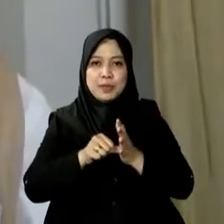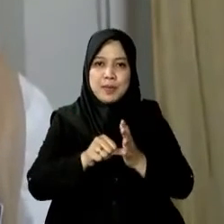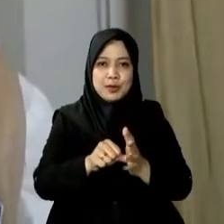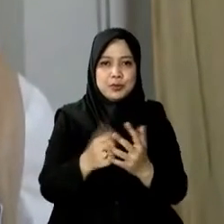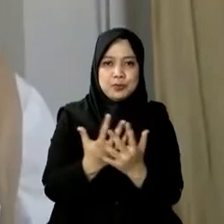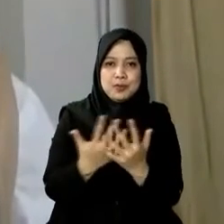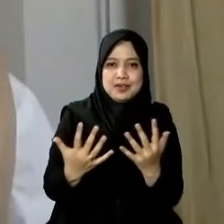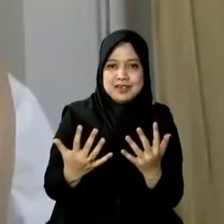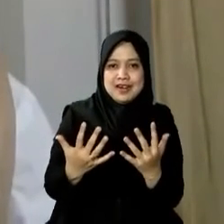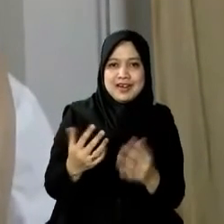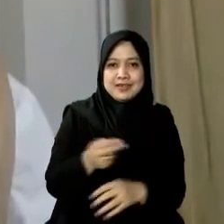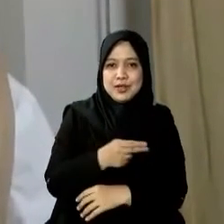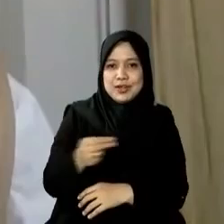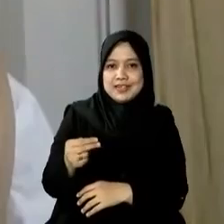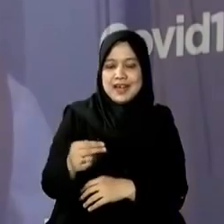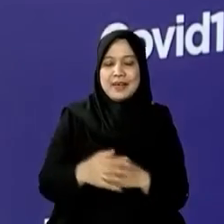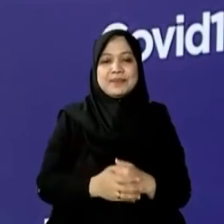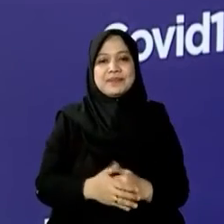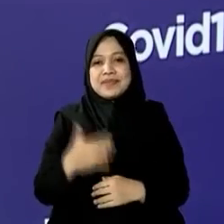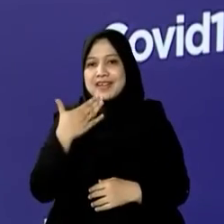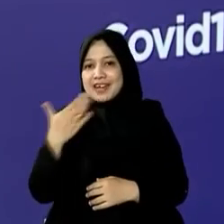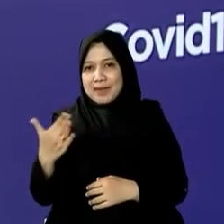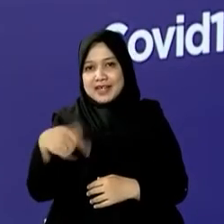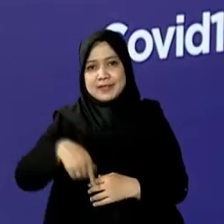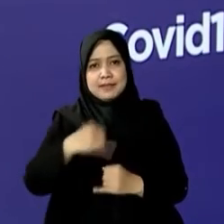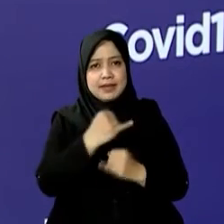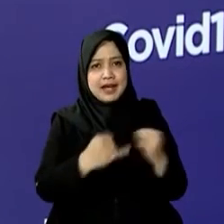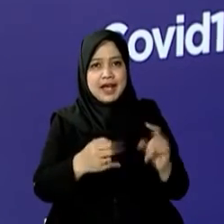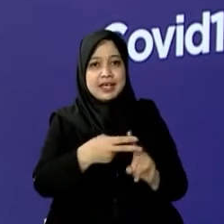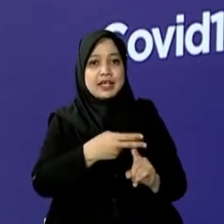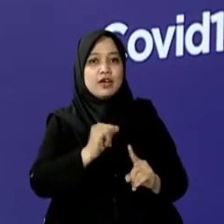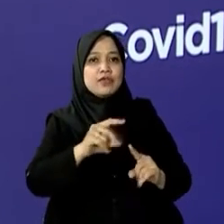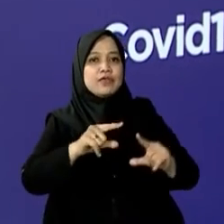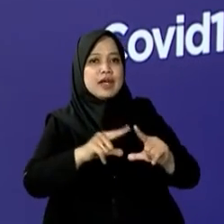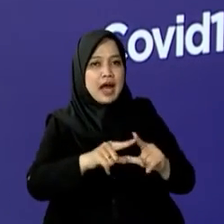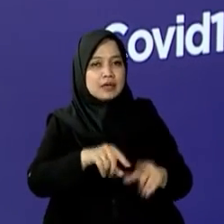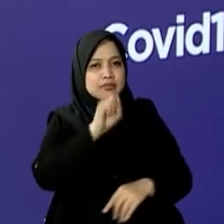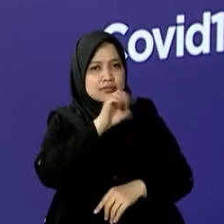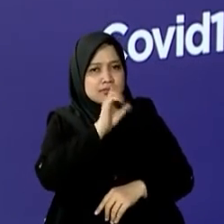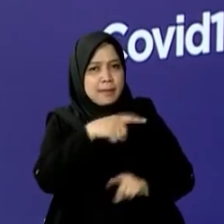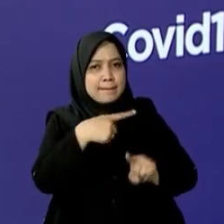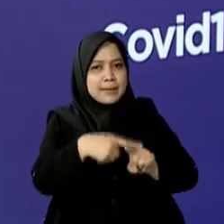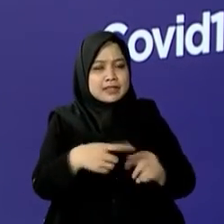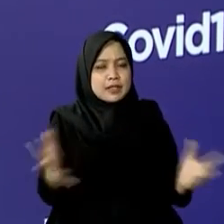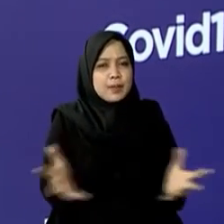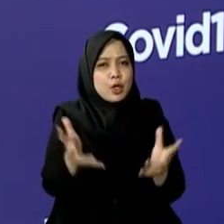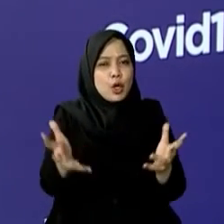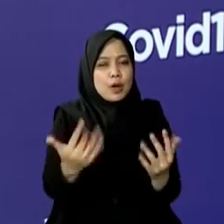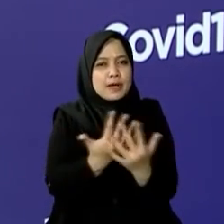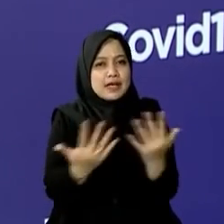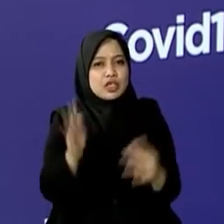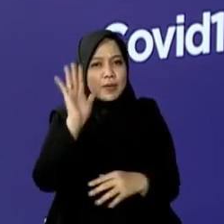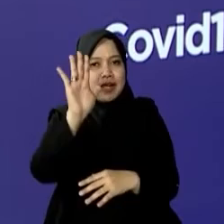Baik terima kasih Mas Andre dan terakhir Mbak Vira ini bagaimana pesannya ada sekaligus cara mendorong peran serta masyarakat dalam